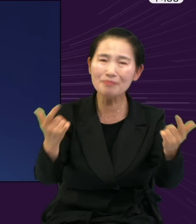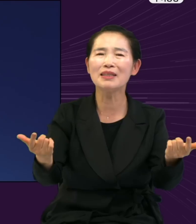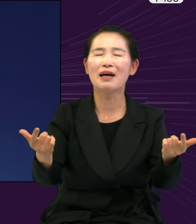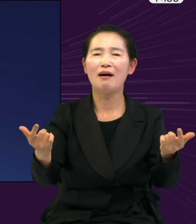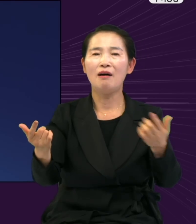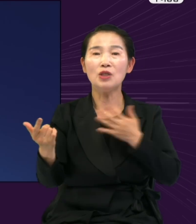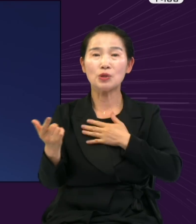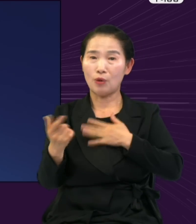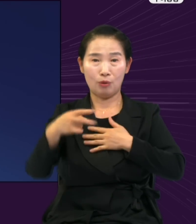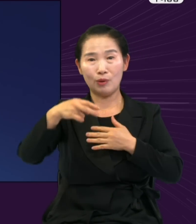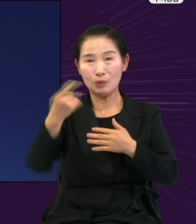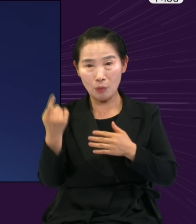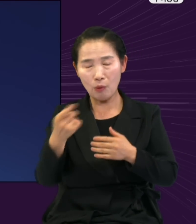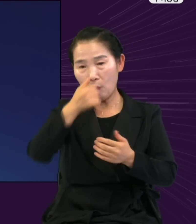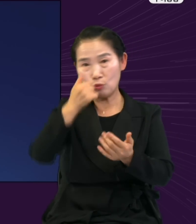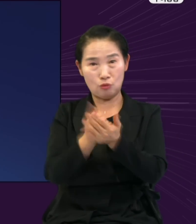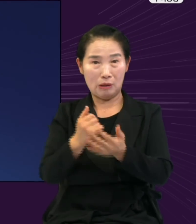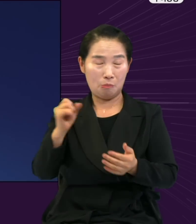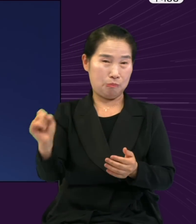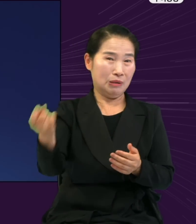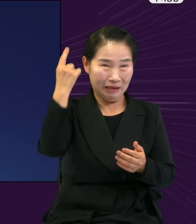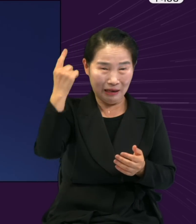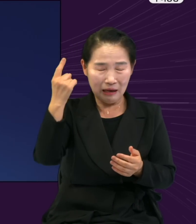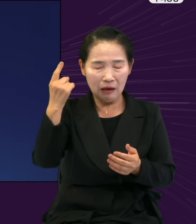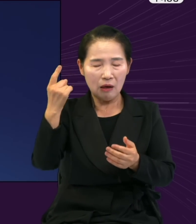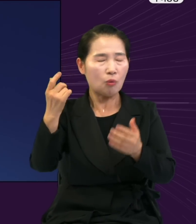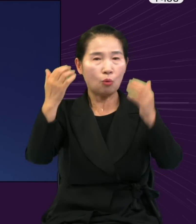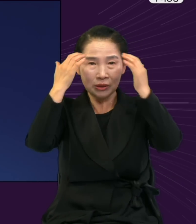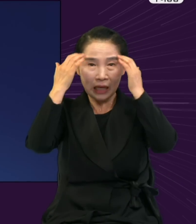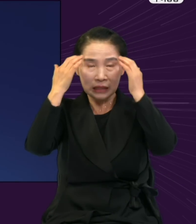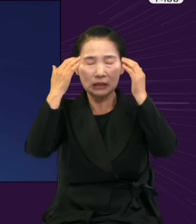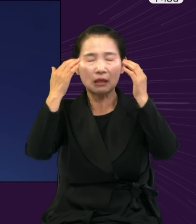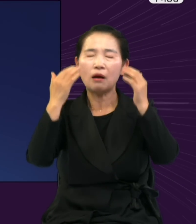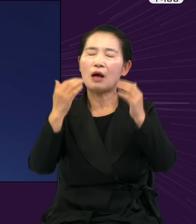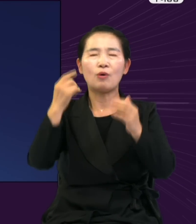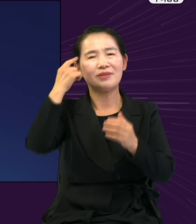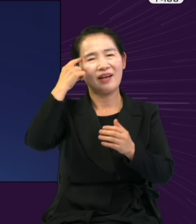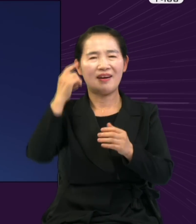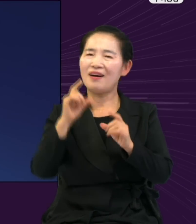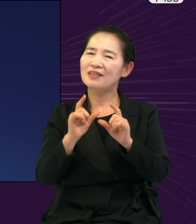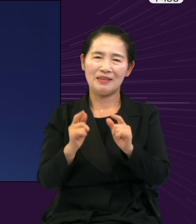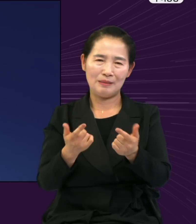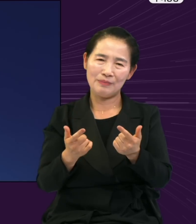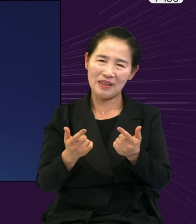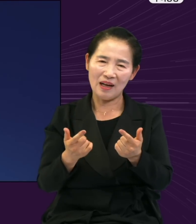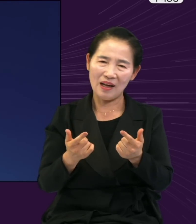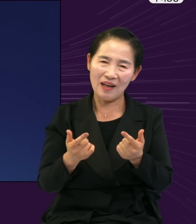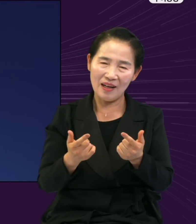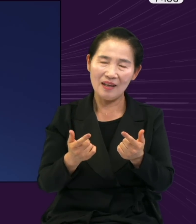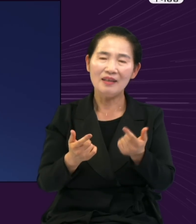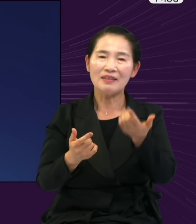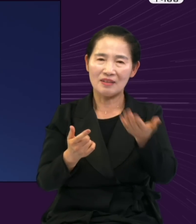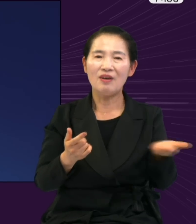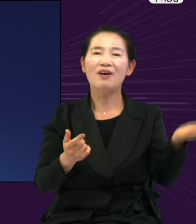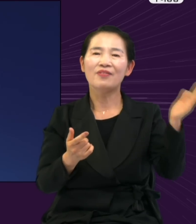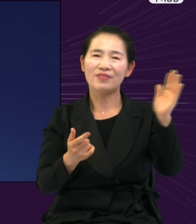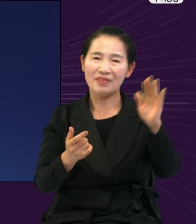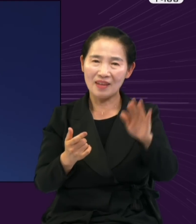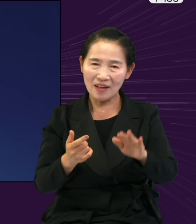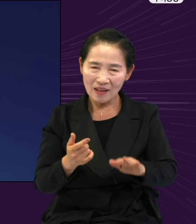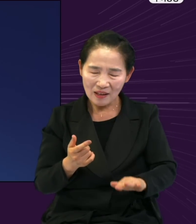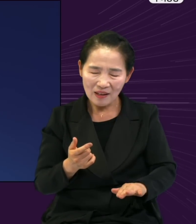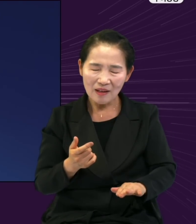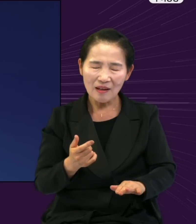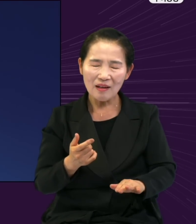지어서 하나님께서 저에게 그런 고난을 허락하셨다고 생각하지 않습니다. 그런데 가끔 제 안에 그런 생각들이